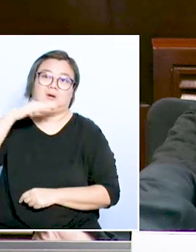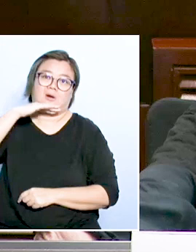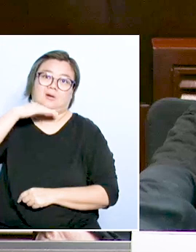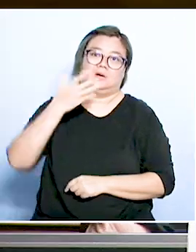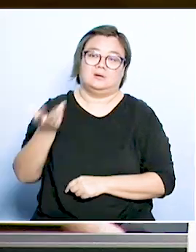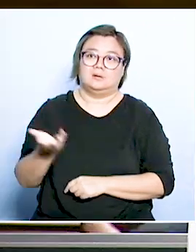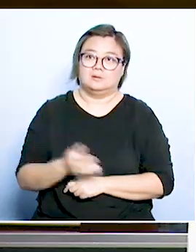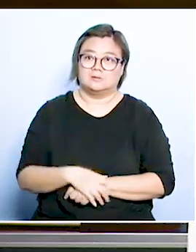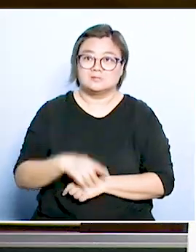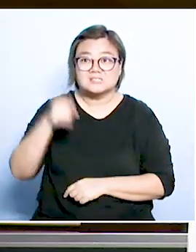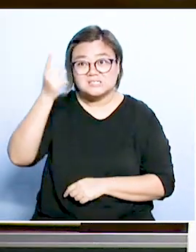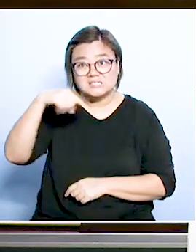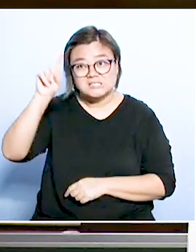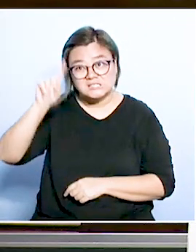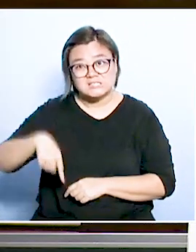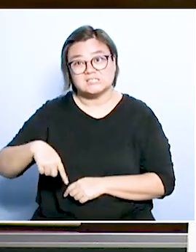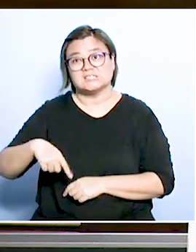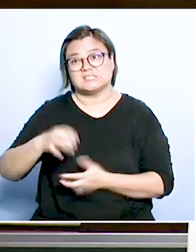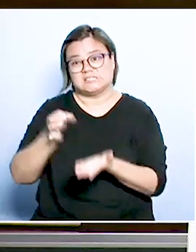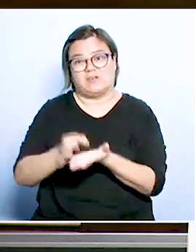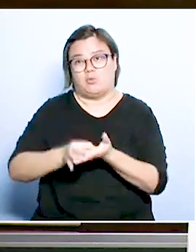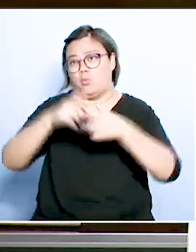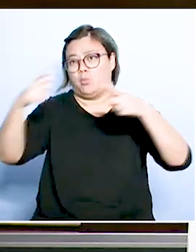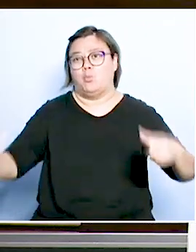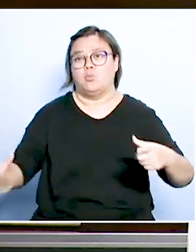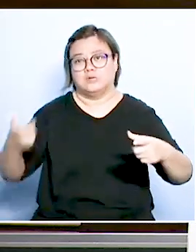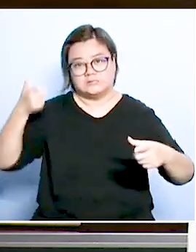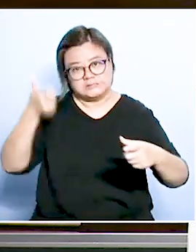啦，咁即係12000億，咁你對長者點嘅咧？